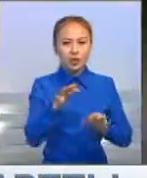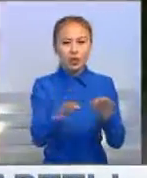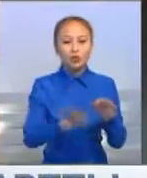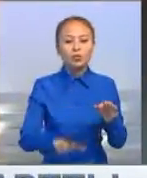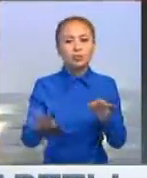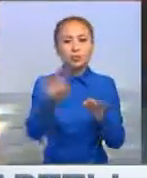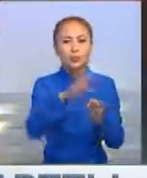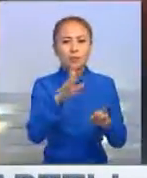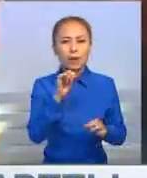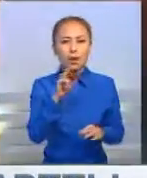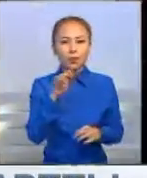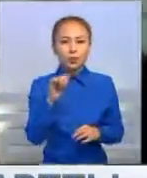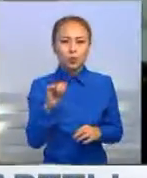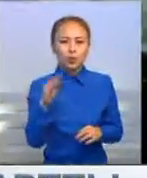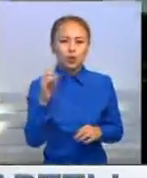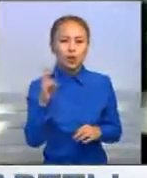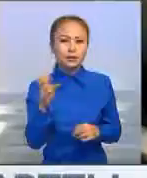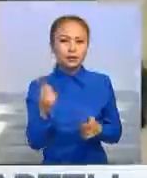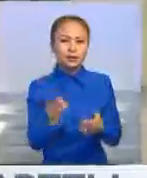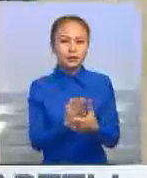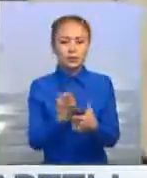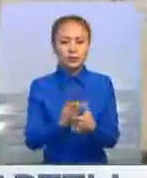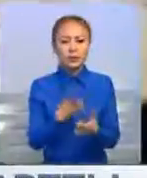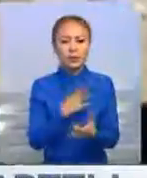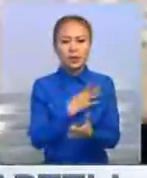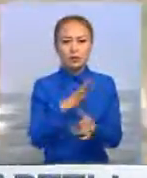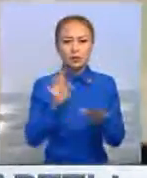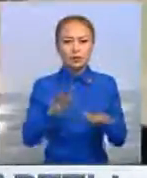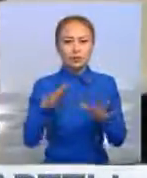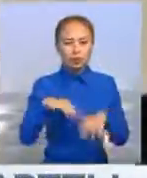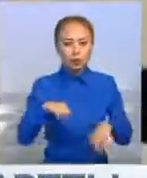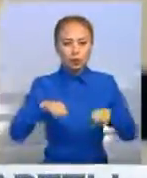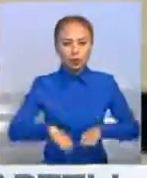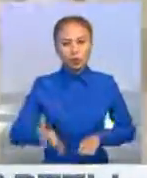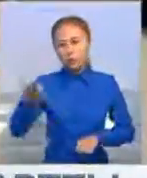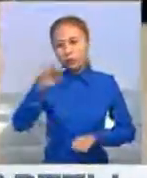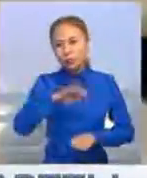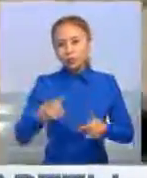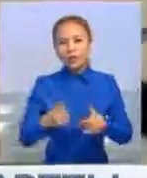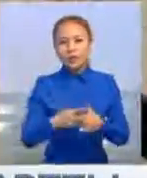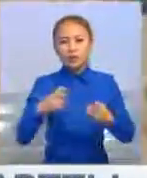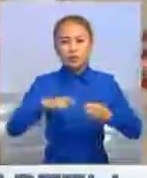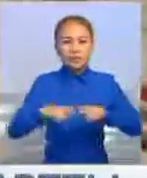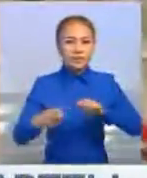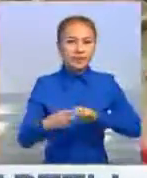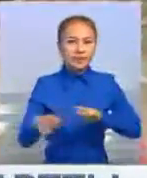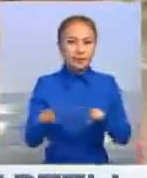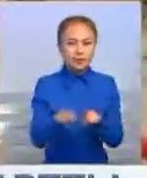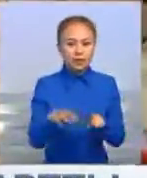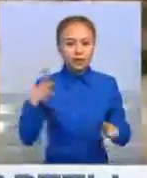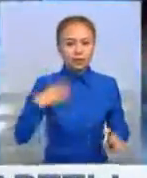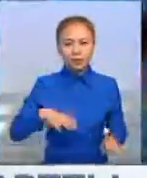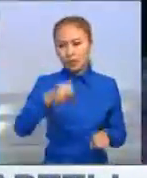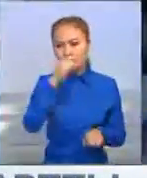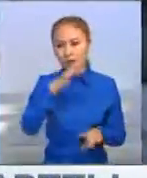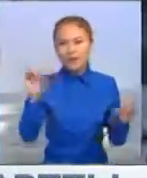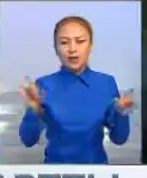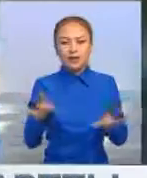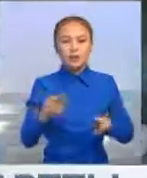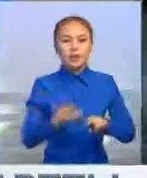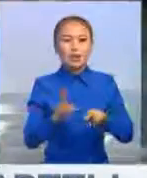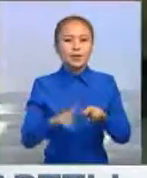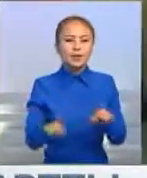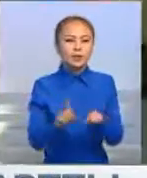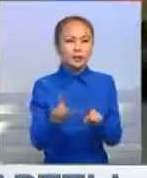қалдырмай, бірден Папуа жаңа Гвинеядағы осы аралдарға аттандырады. Құқық қорғаушылар мұндағы жағдайдың адам төзгісіз екенін айтып отыр. Австралия